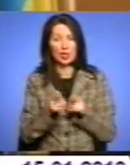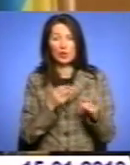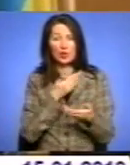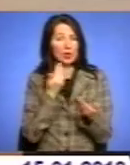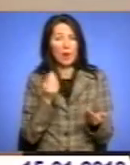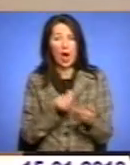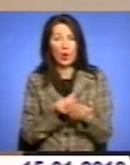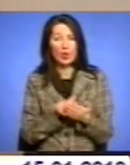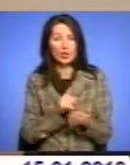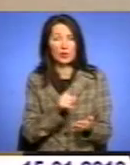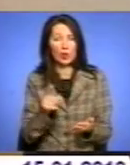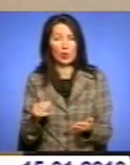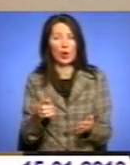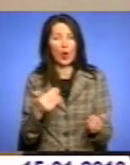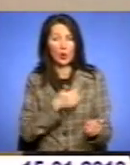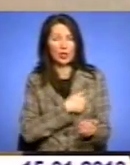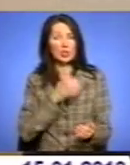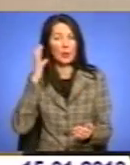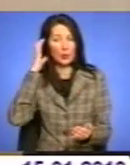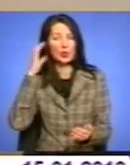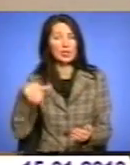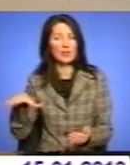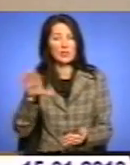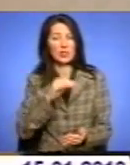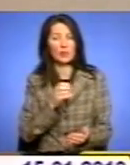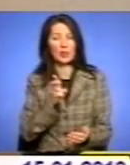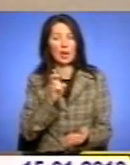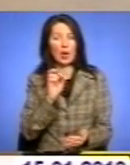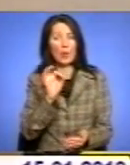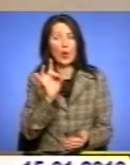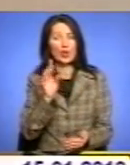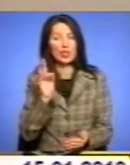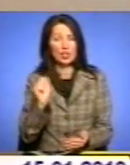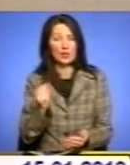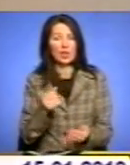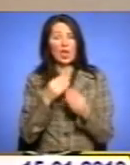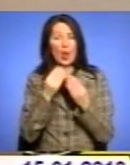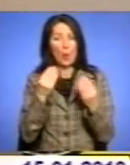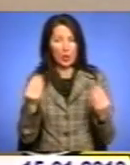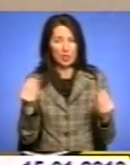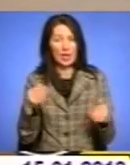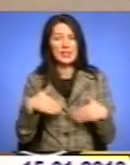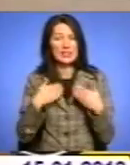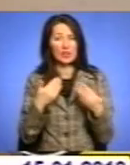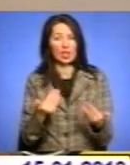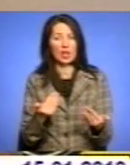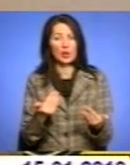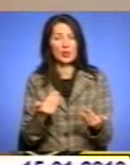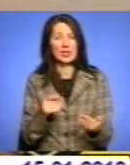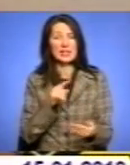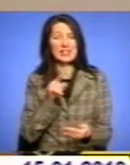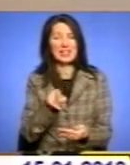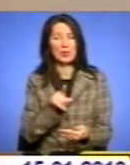всіх послухати. В зв'язку з тим, що до Борщівського краєзнавчого музею обласного комунального звертаються з тим,